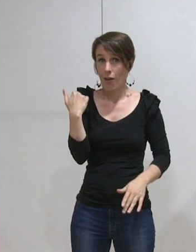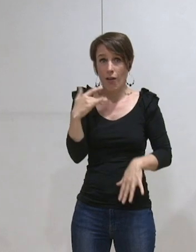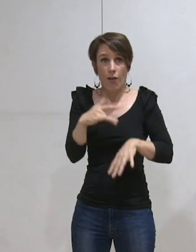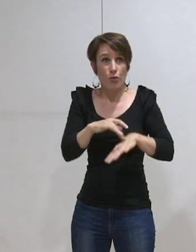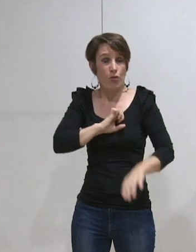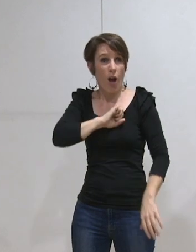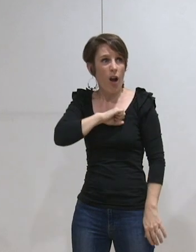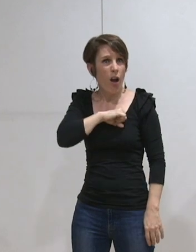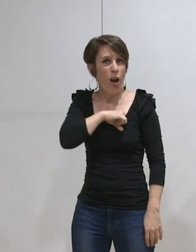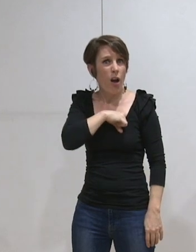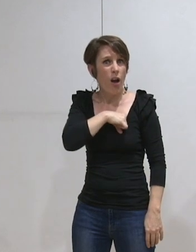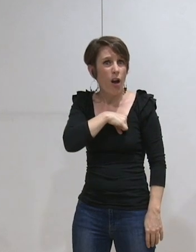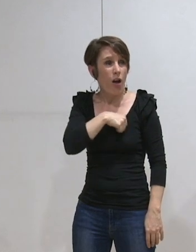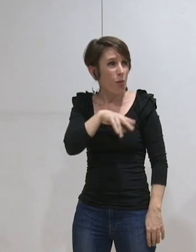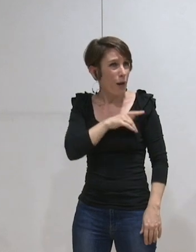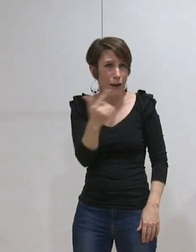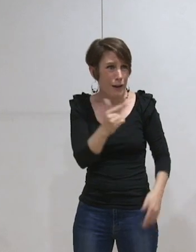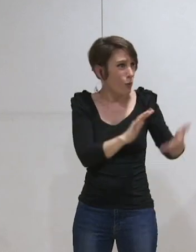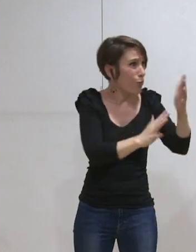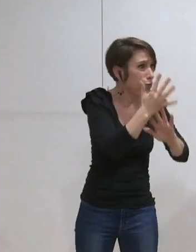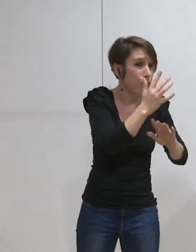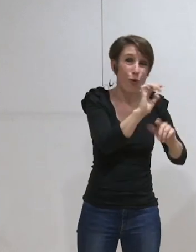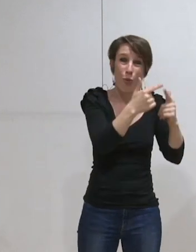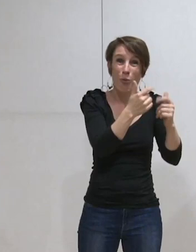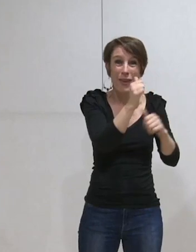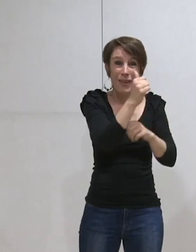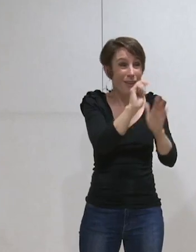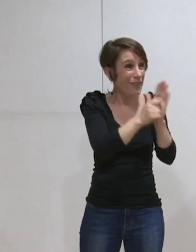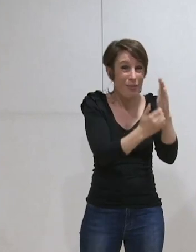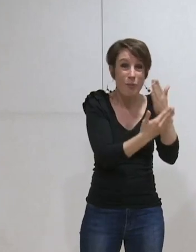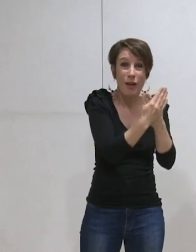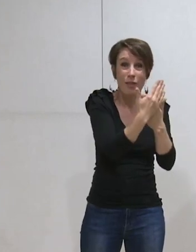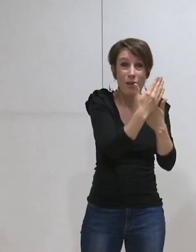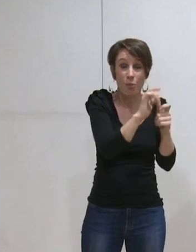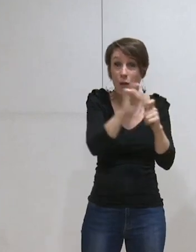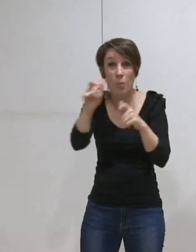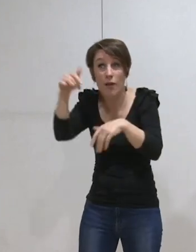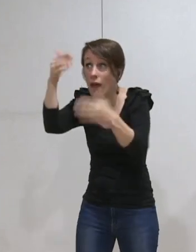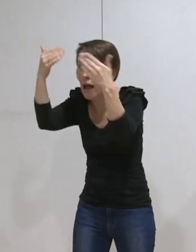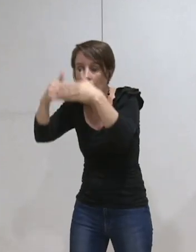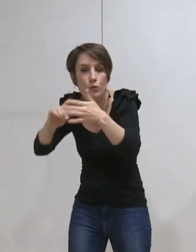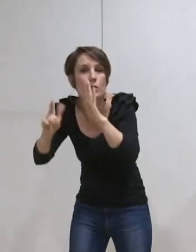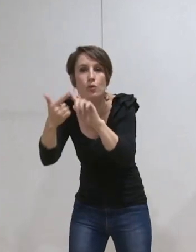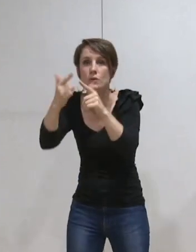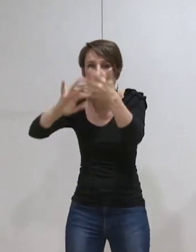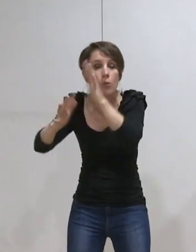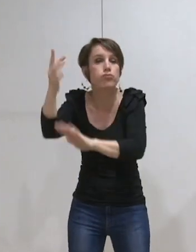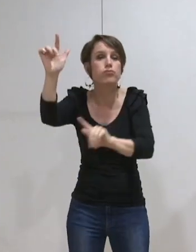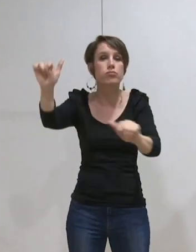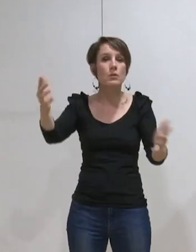survenus l'un au petit matin l'autre dans la soirée du samedi 18 avril les conséquences sont immenses